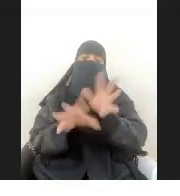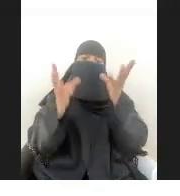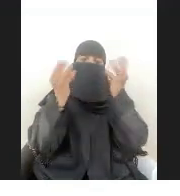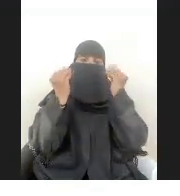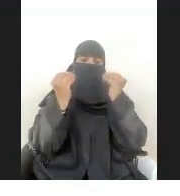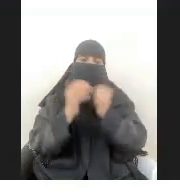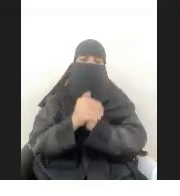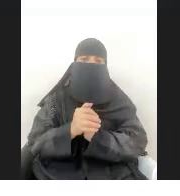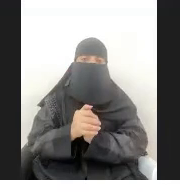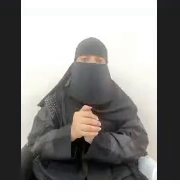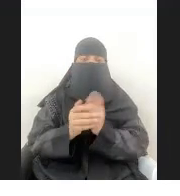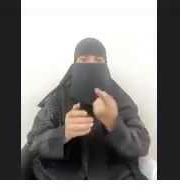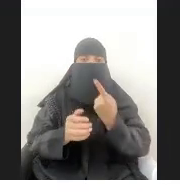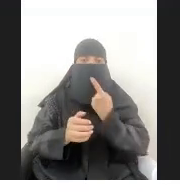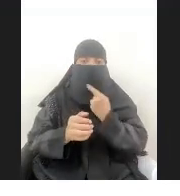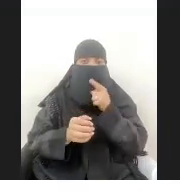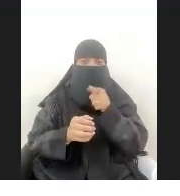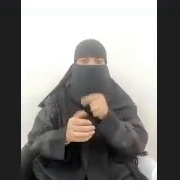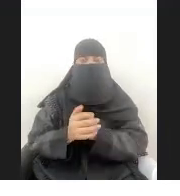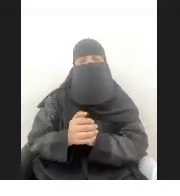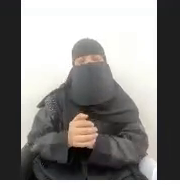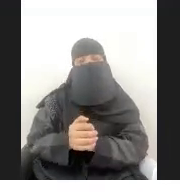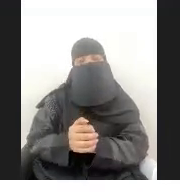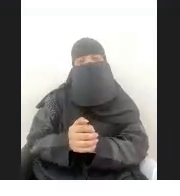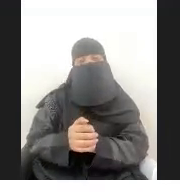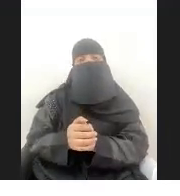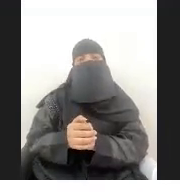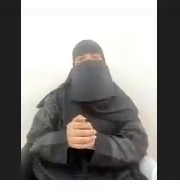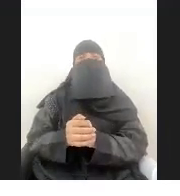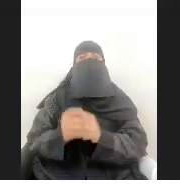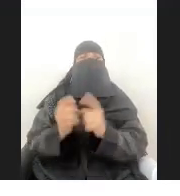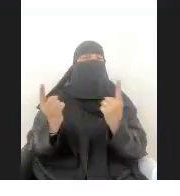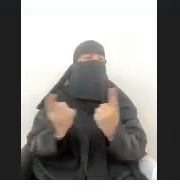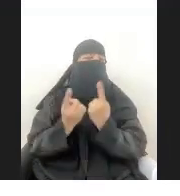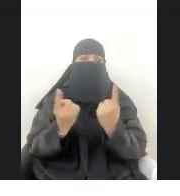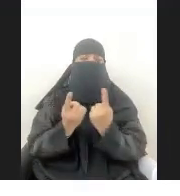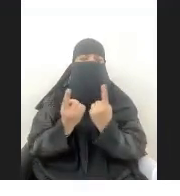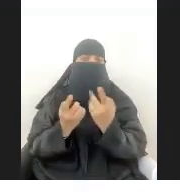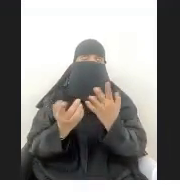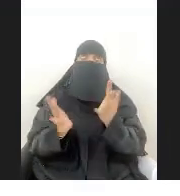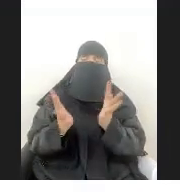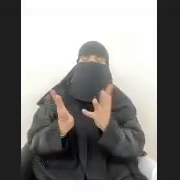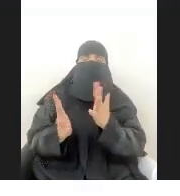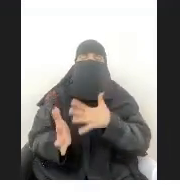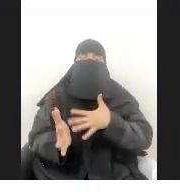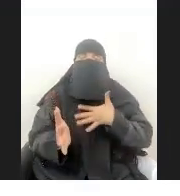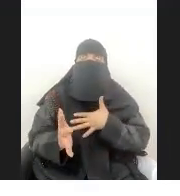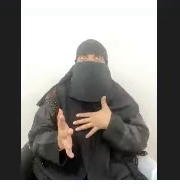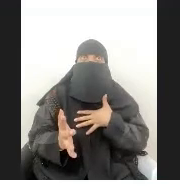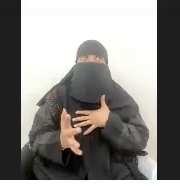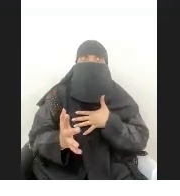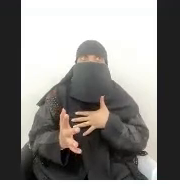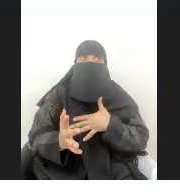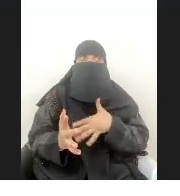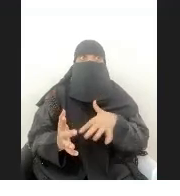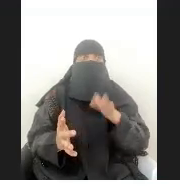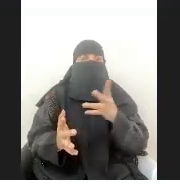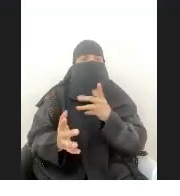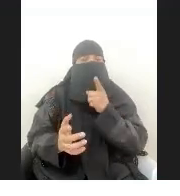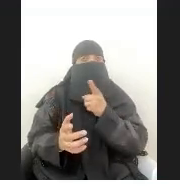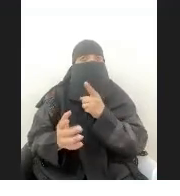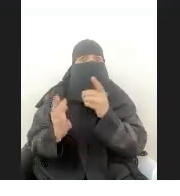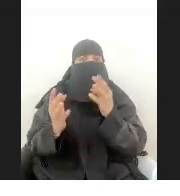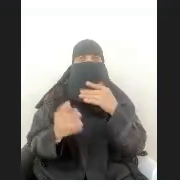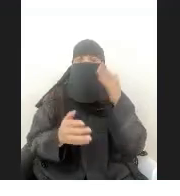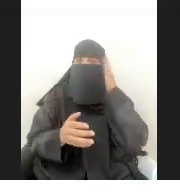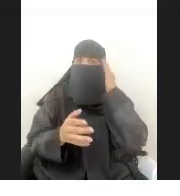من ناحية institutional support، طبيعي جداً إنكم أنتم ممكن تحسوا إنه إيش هذا، كم تعريف للتعلم المدمج. يعني إحنا